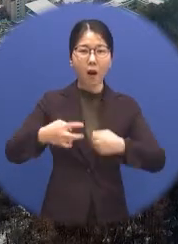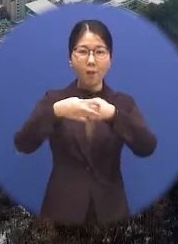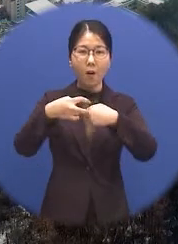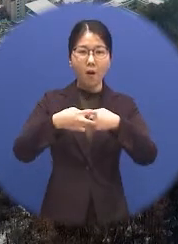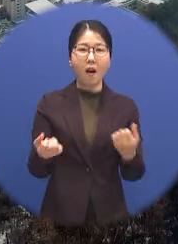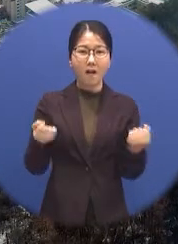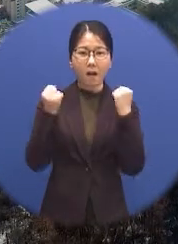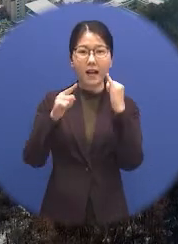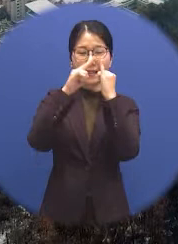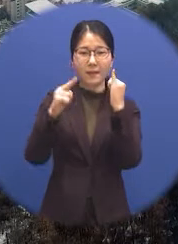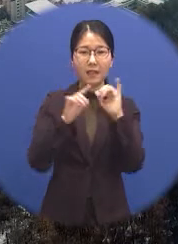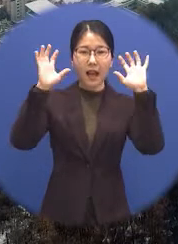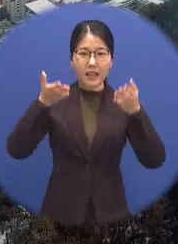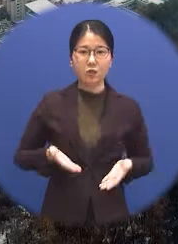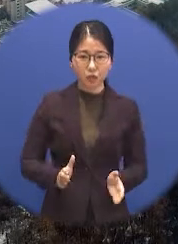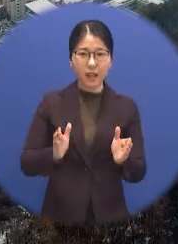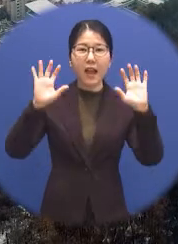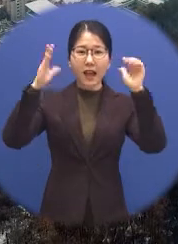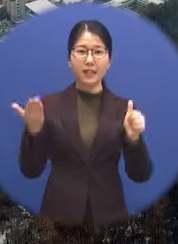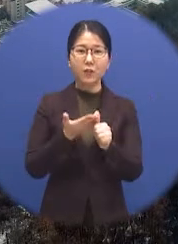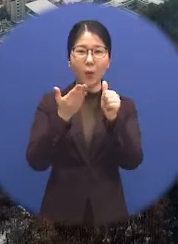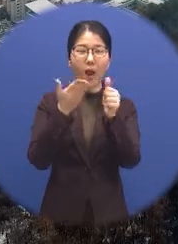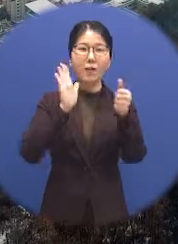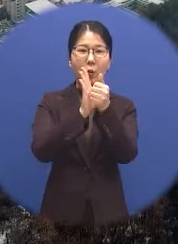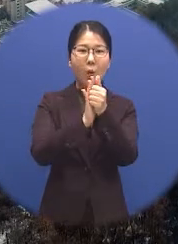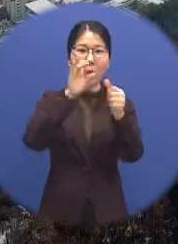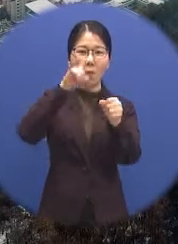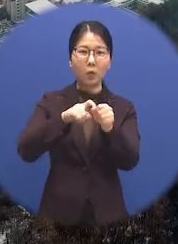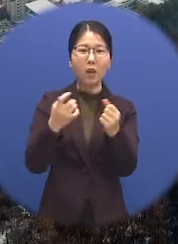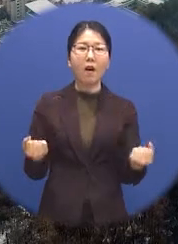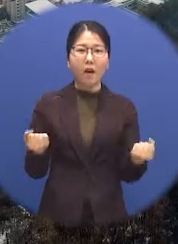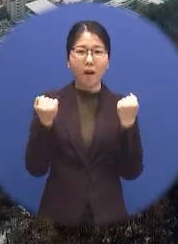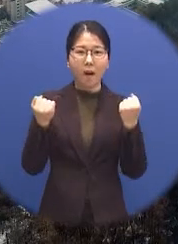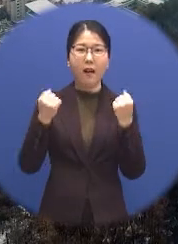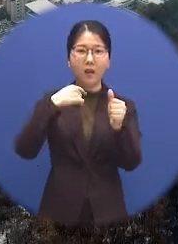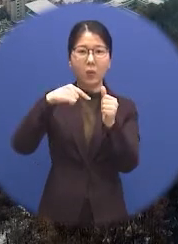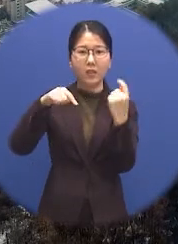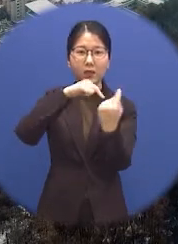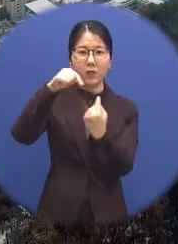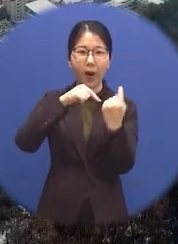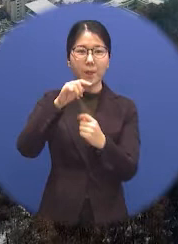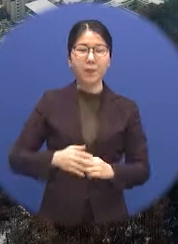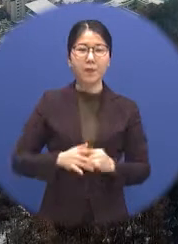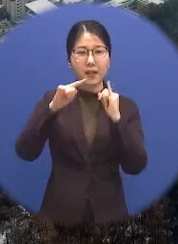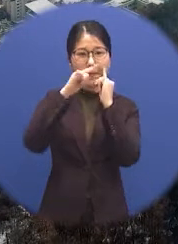은평구 보건소에서는 건강한 임신과 출산, 육아를 돕기 위한 건강교실을